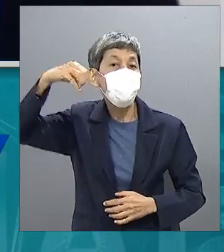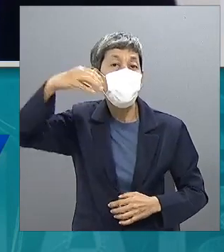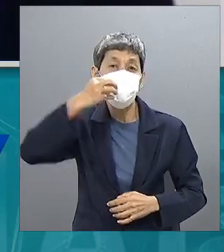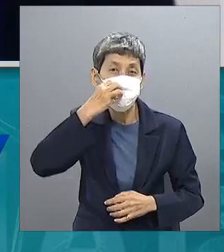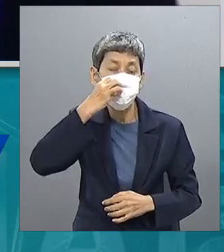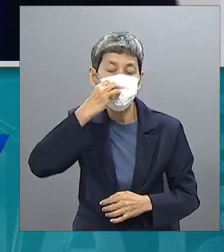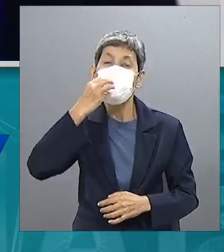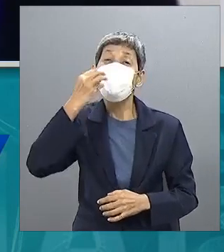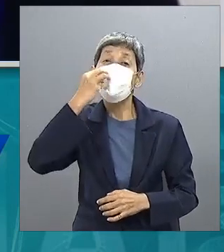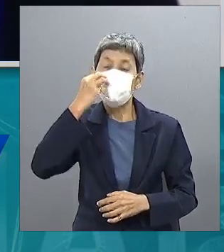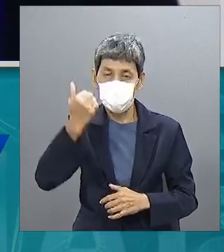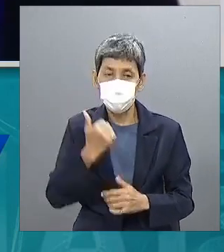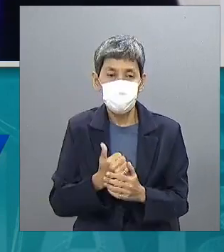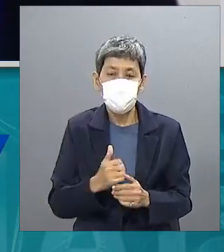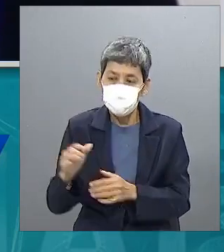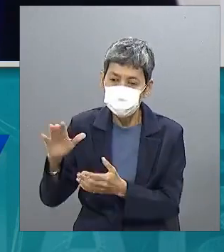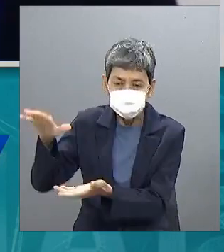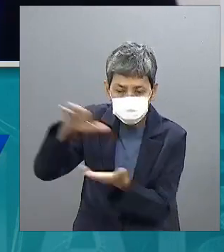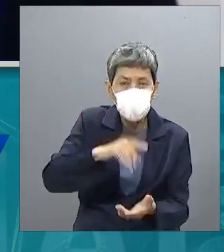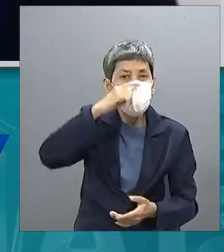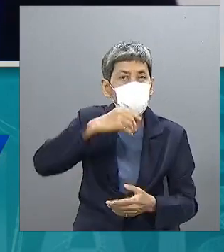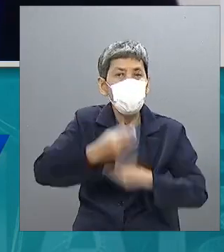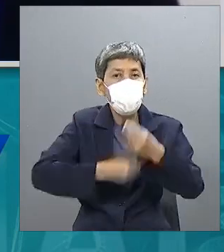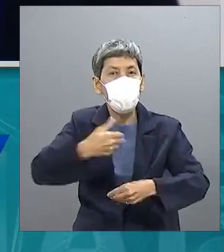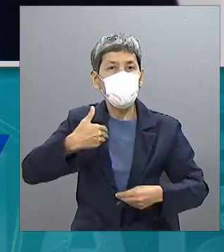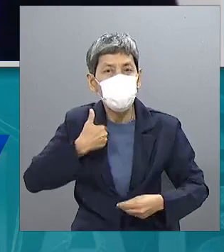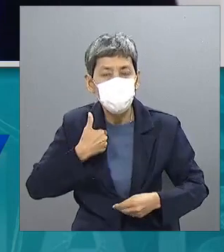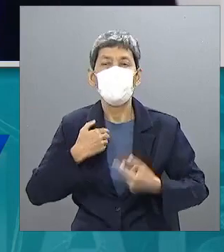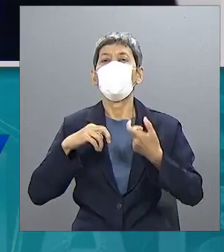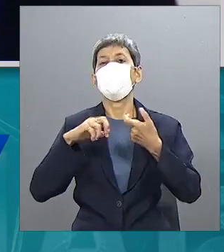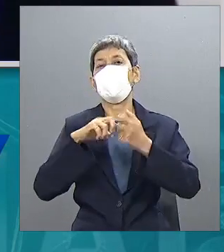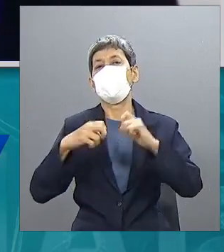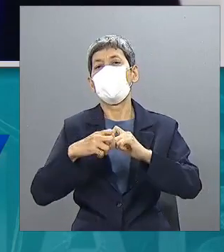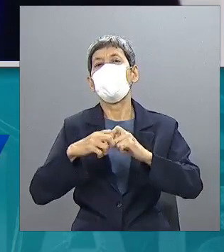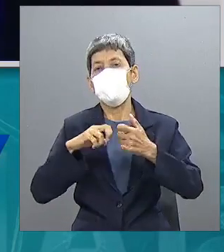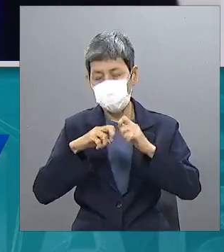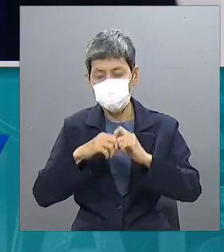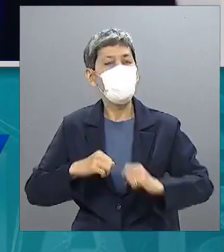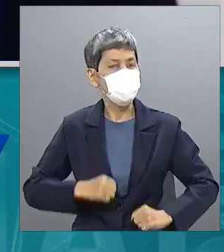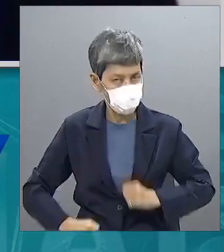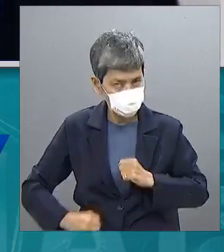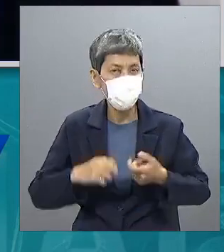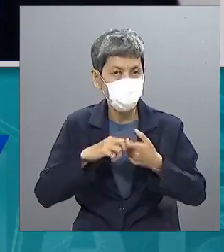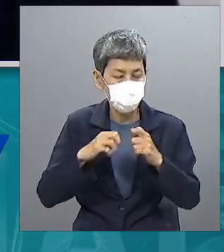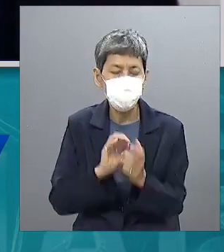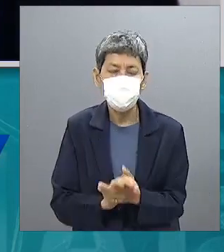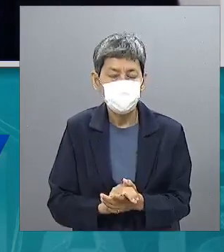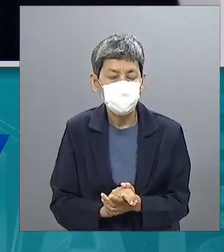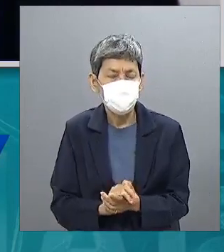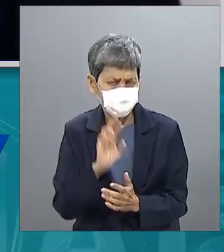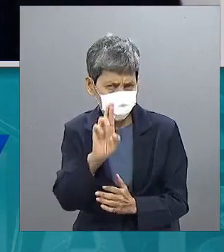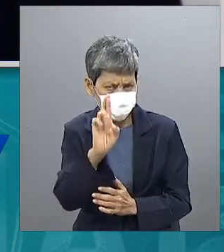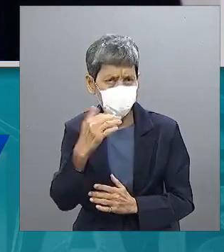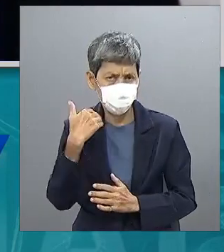เข้ามาในประเทศไทยได้นะครับตอนเนี้ยเราจะส่งผลกระทบกับเรื่องจังหวะชนแน่นอนและความน่ากลัวอย่างนึงนะครับก็คือ